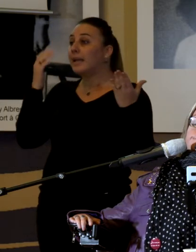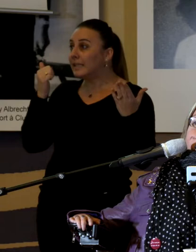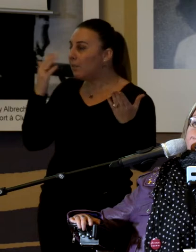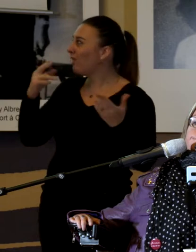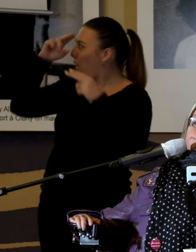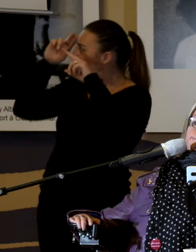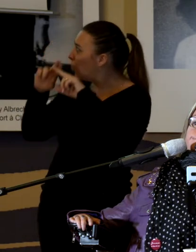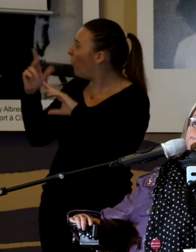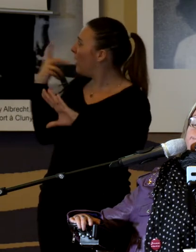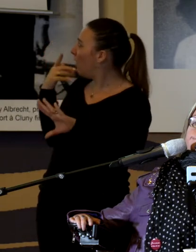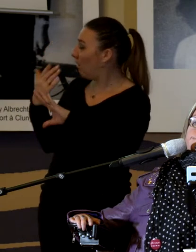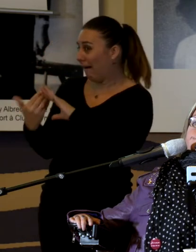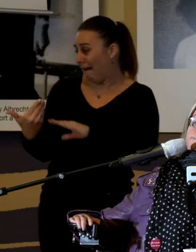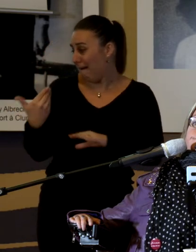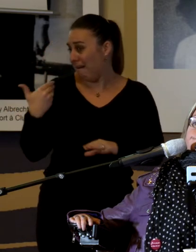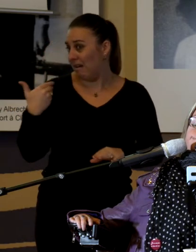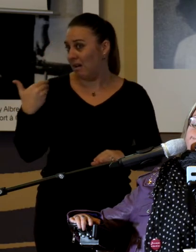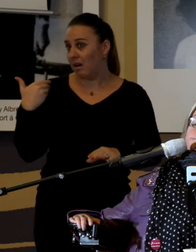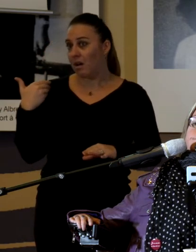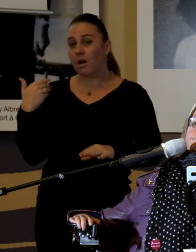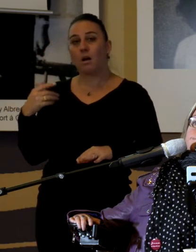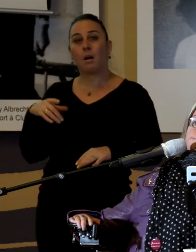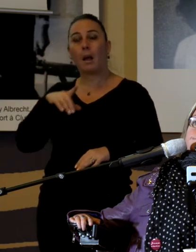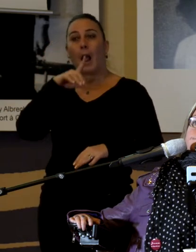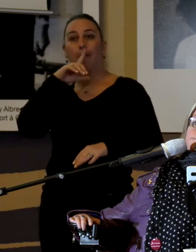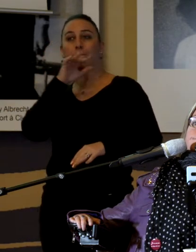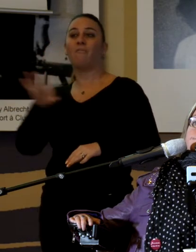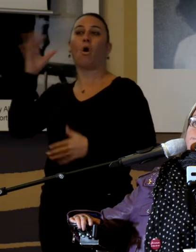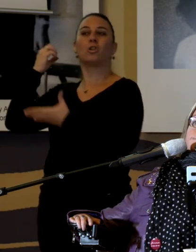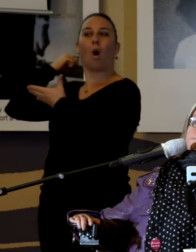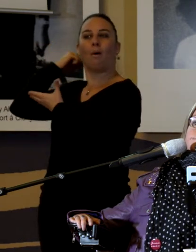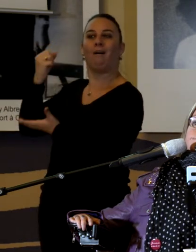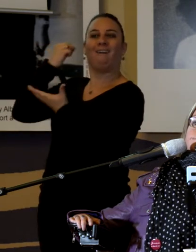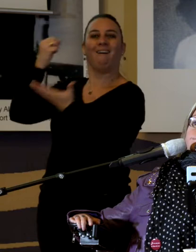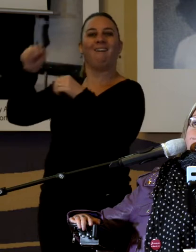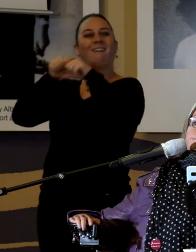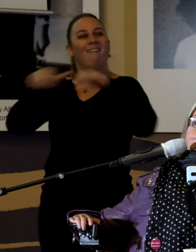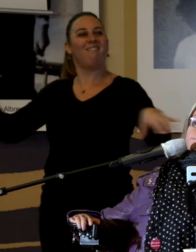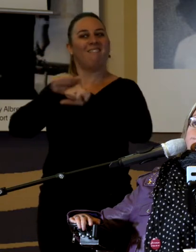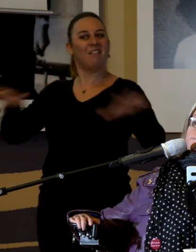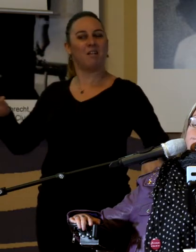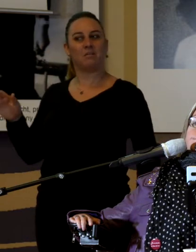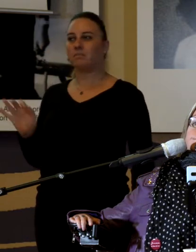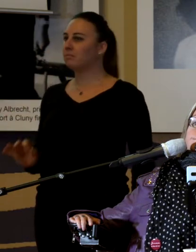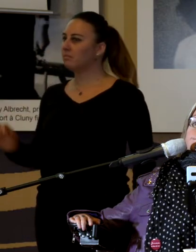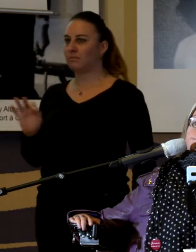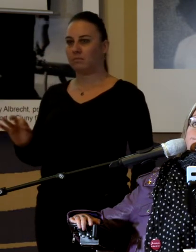mémoire, jusqu'à une période très récente, n'avaient pas été transmises en France, si bien que la plupart d'entre nous l'ont connue